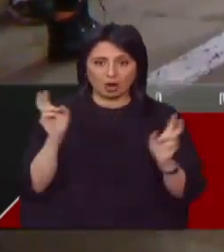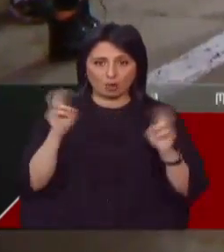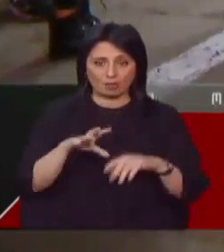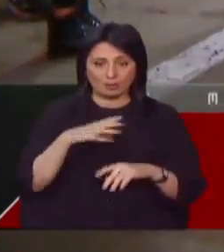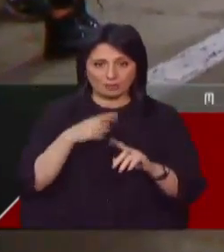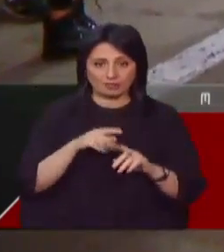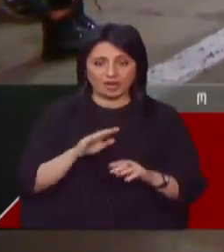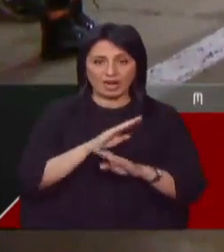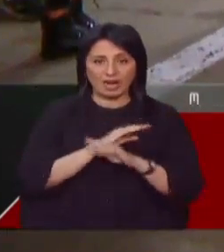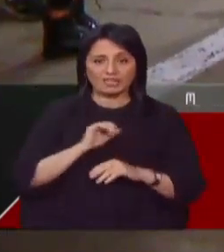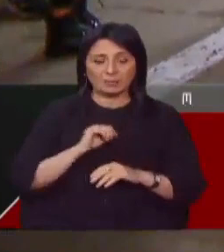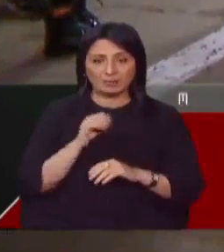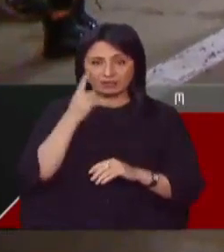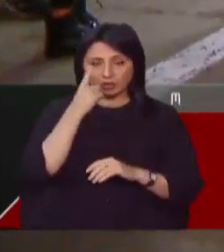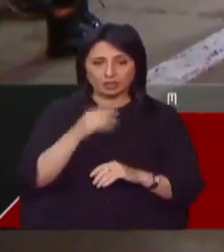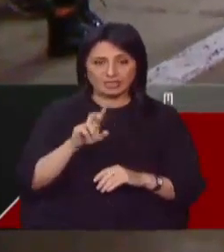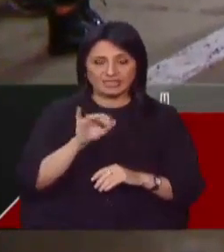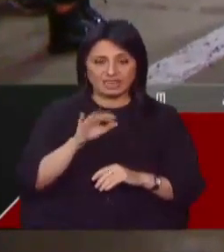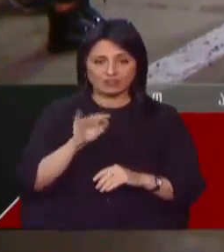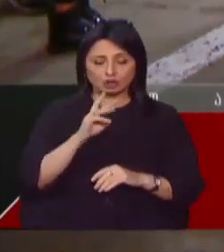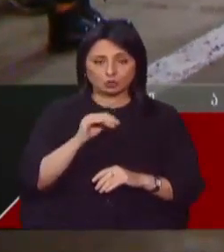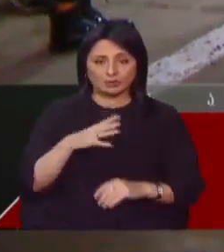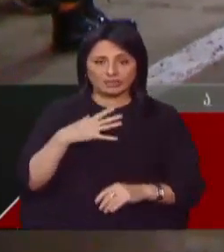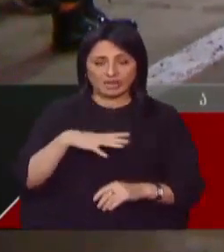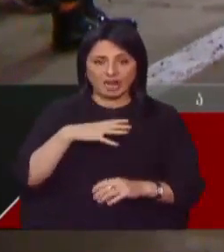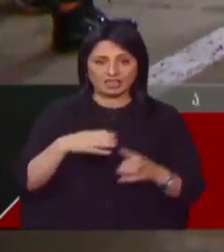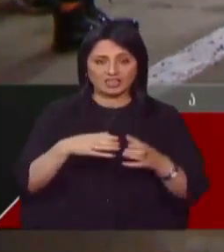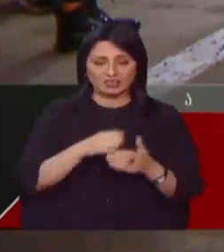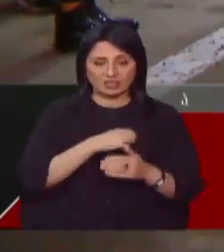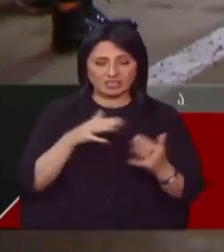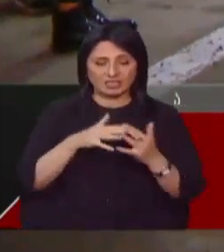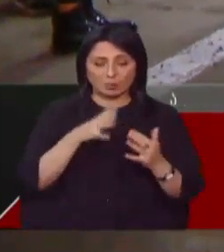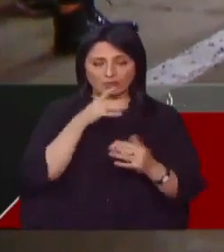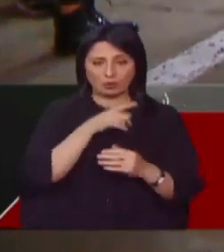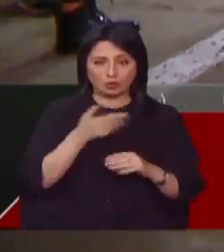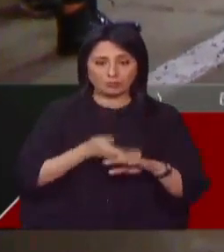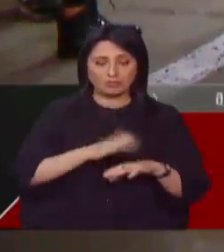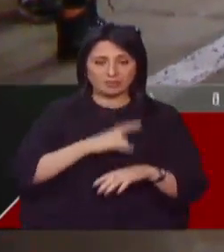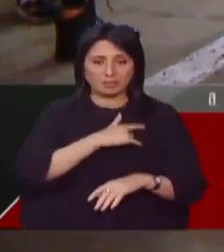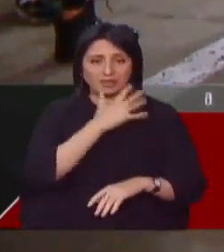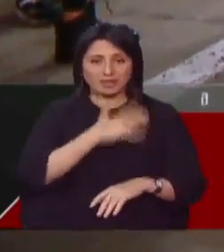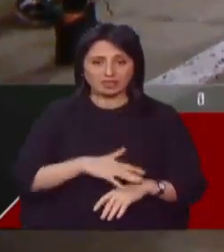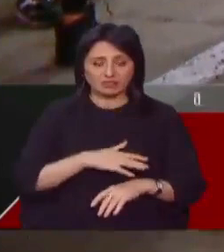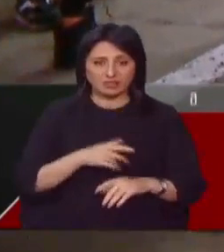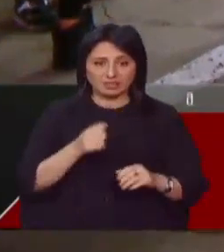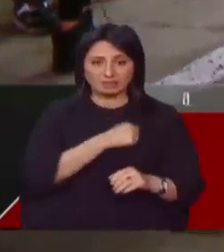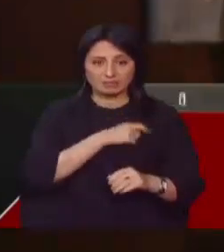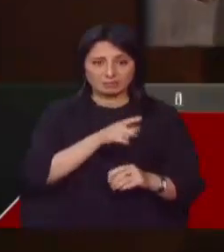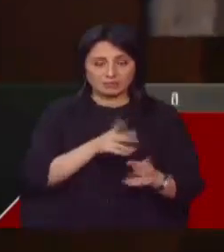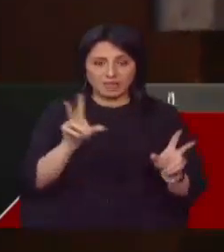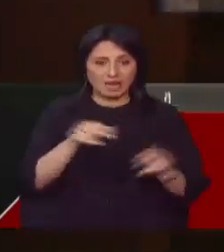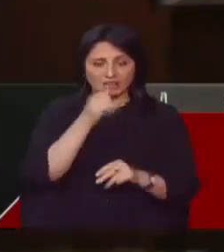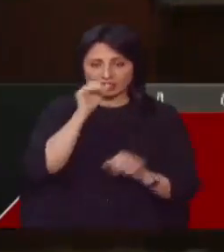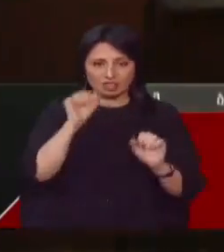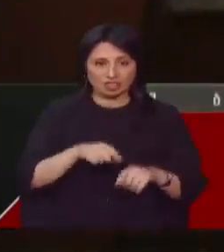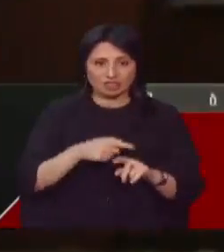იმყოფებოდნენ. გადასვლის მეგობრის ცნობით ზაქარია შუბითიძე ქართული ლეგიონის წევრი იყო. საომარი მოქმედებების დროს მძიმედ დაიჭრა და თანამებრძოლებმა მისი გადარჩენა